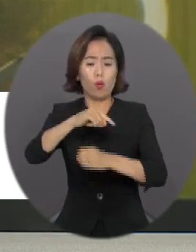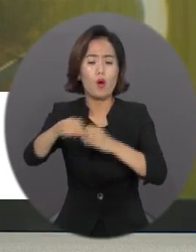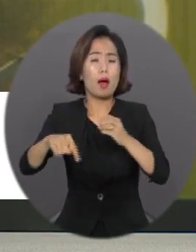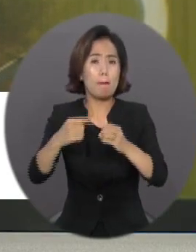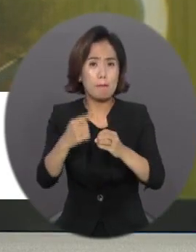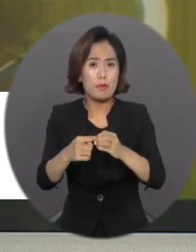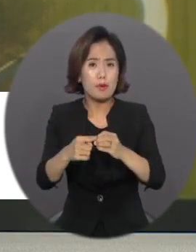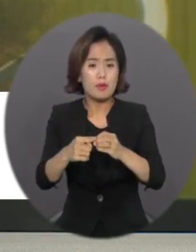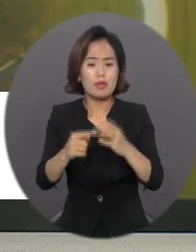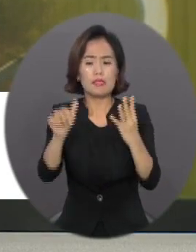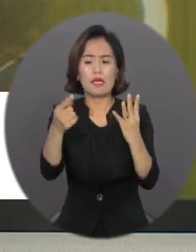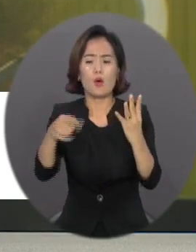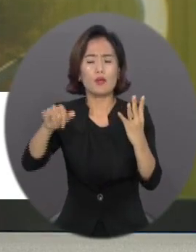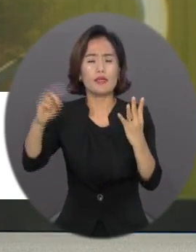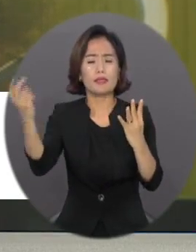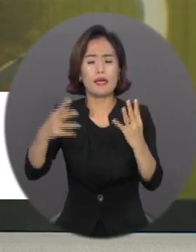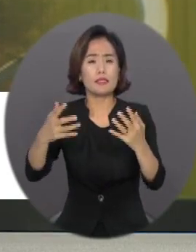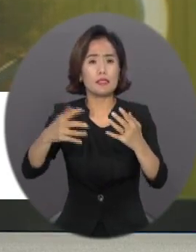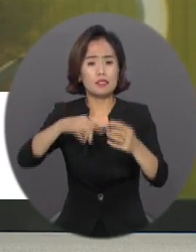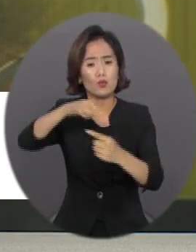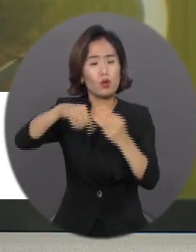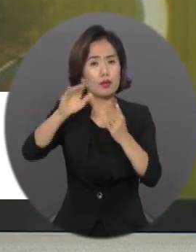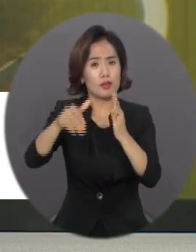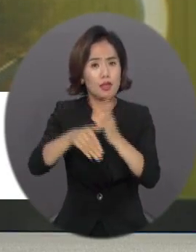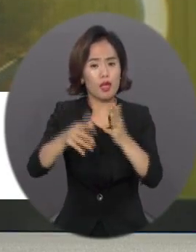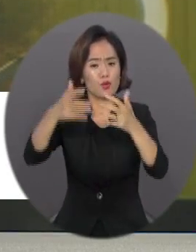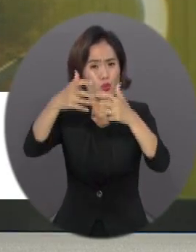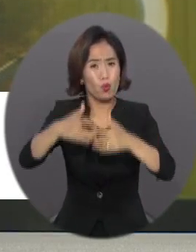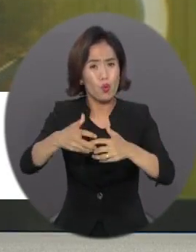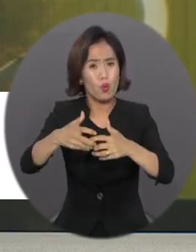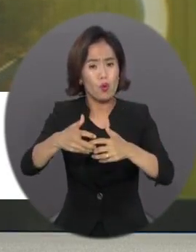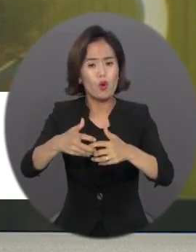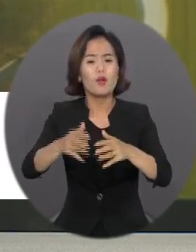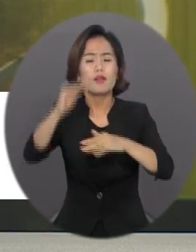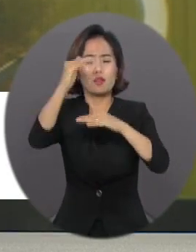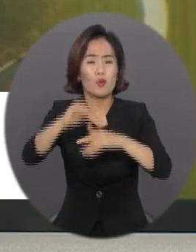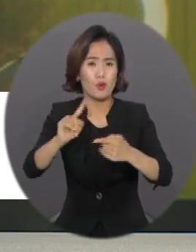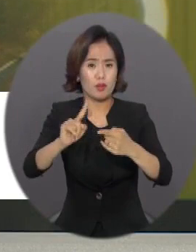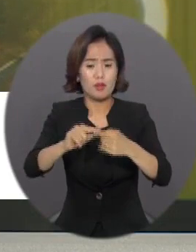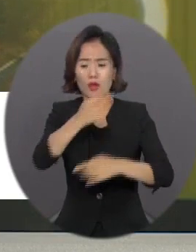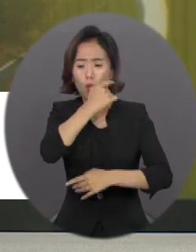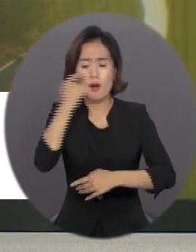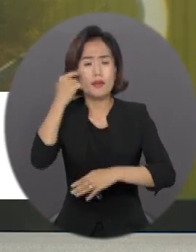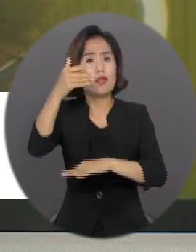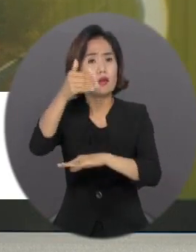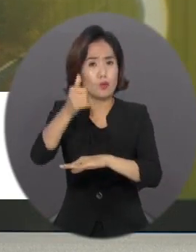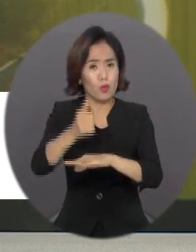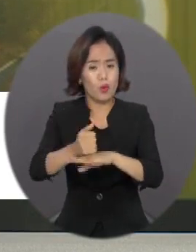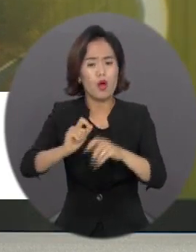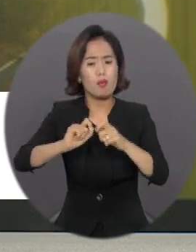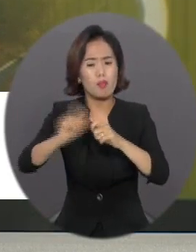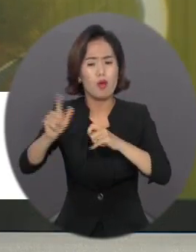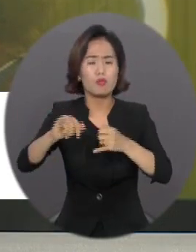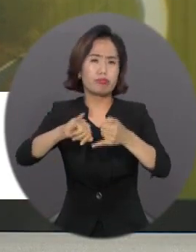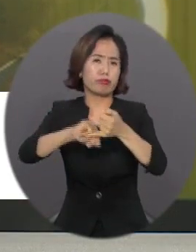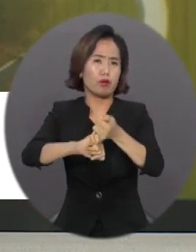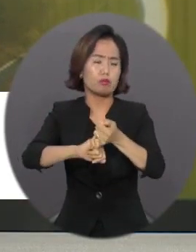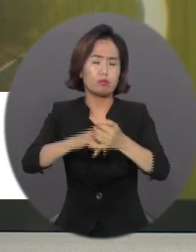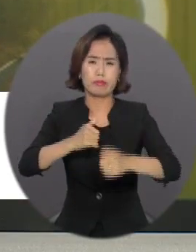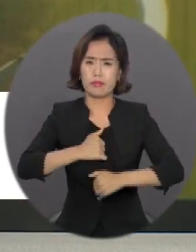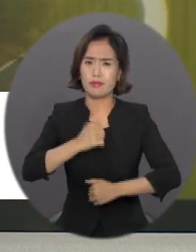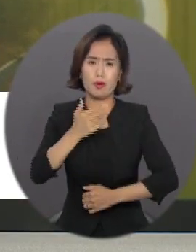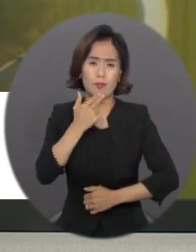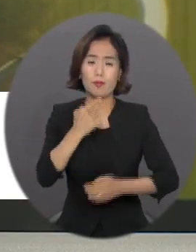한빛원전이 한빛 4호기 재가동 조건으로 주민들에게 약속한 내용을 MBC가 확인해보니 대부분 지켜지지 않은